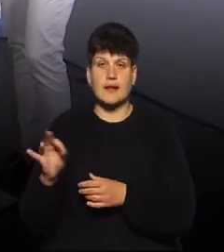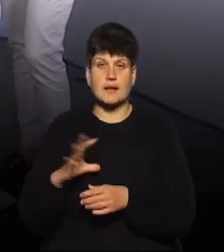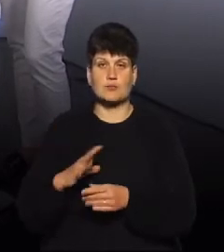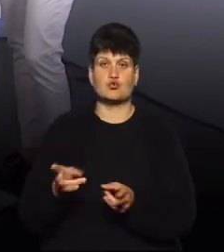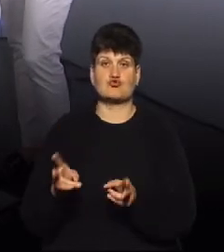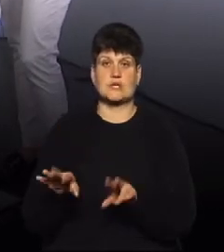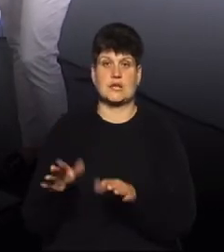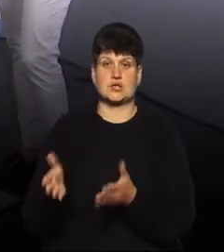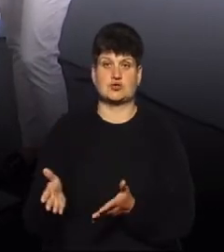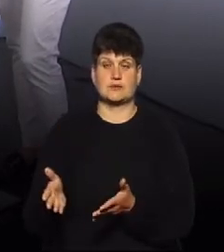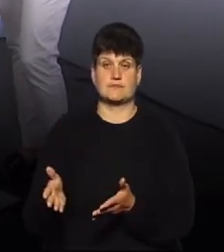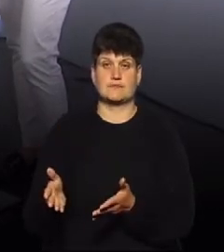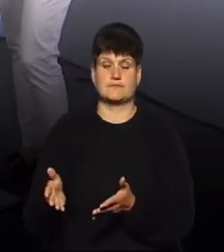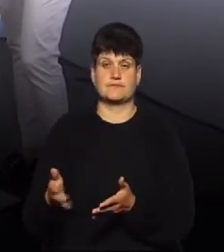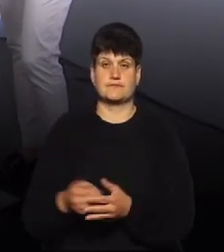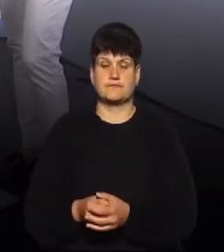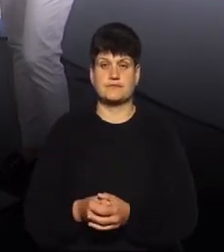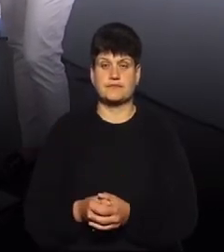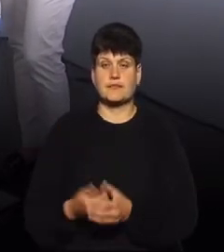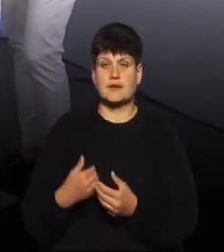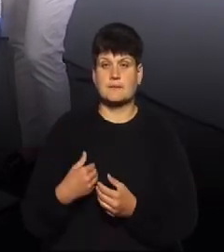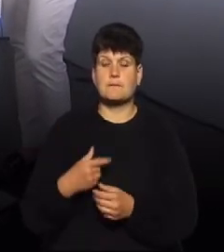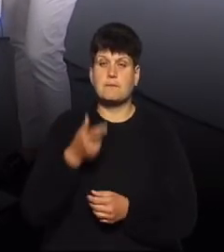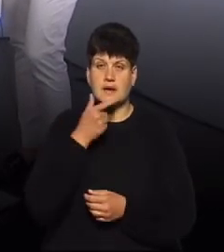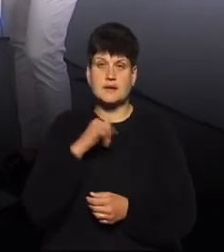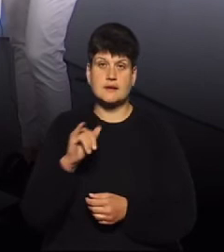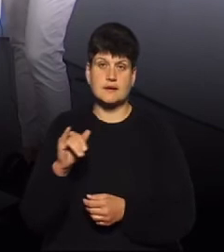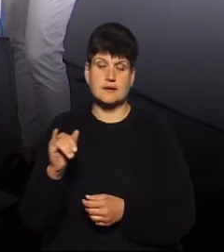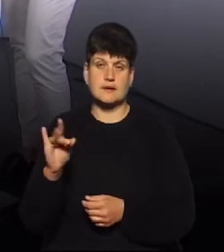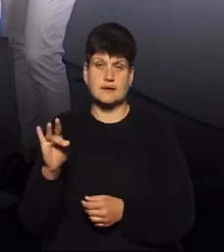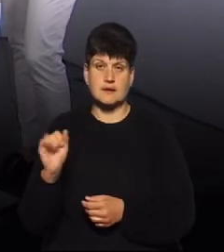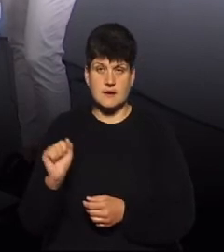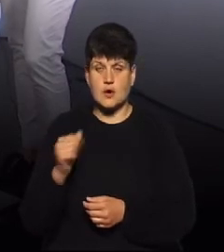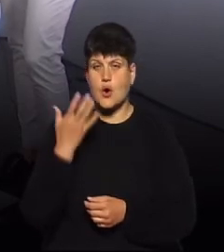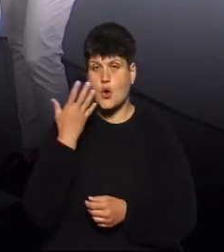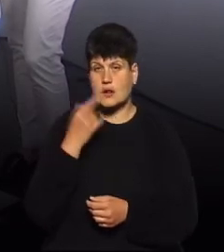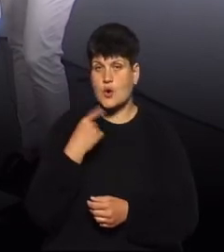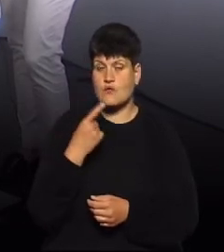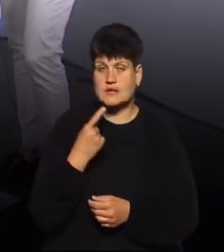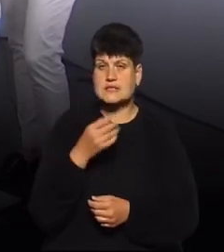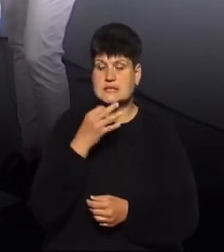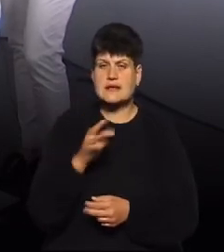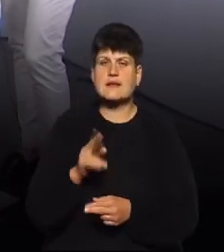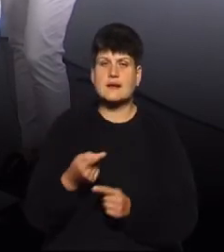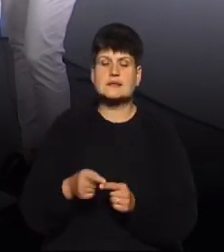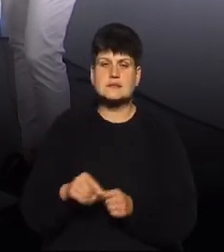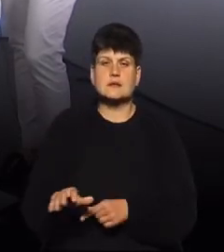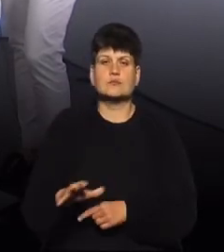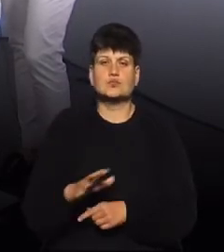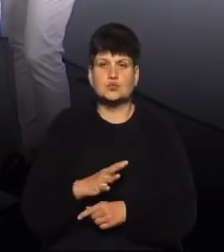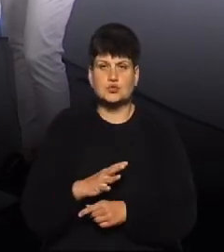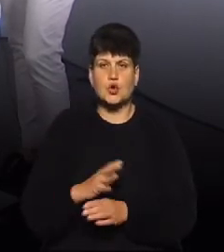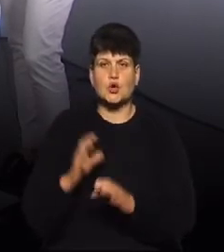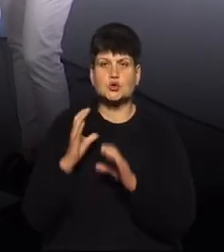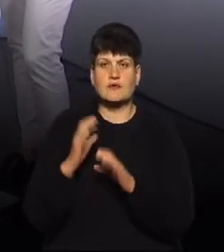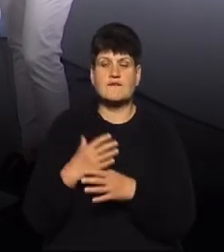ще продовжу. Скажіть, та, добре. Пані Іра, коли говорила, вона сказала, як це було в товарних вагонах